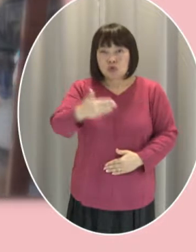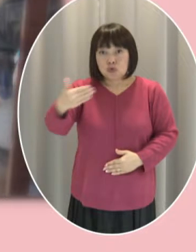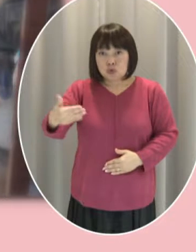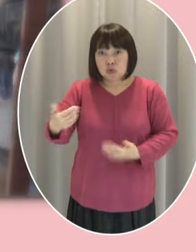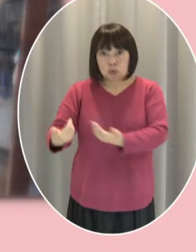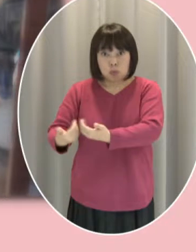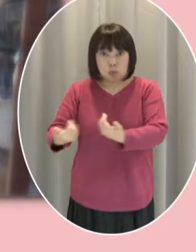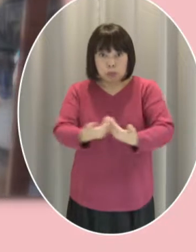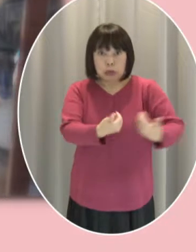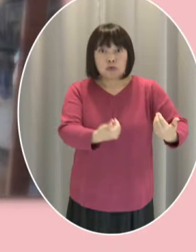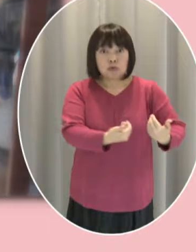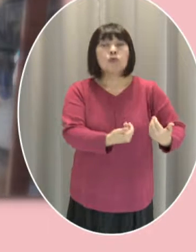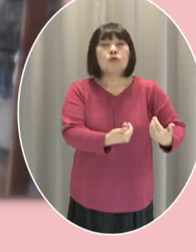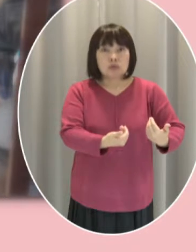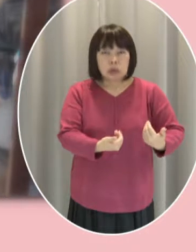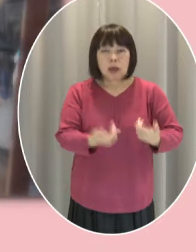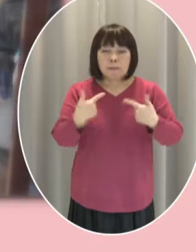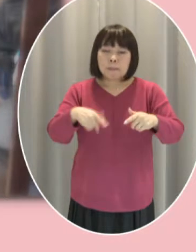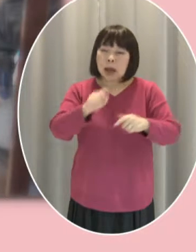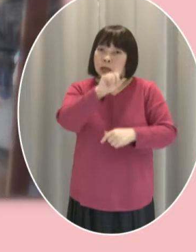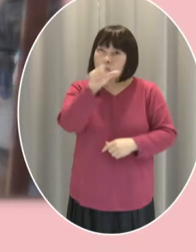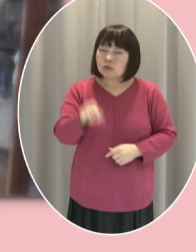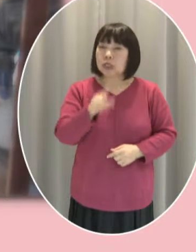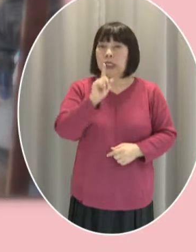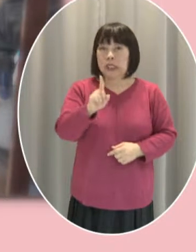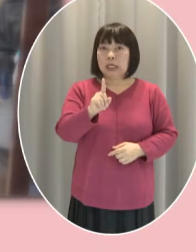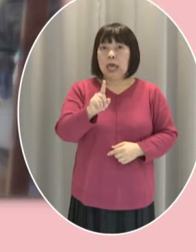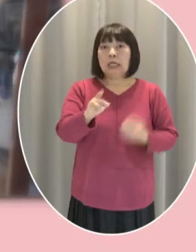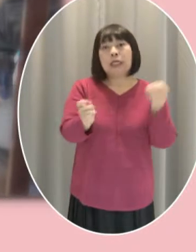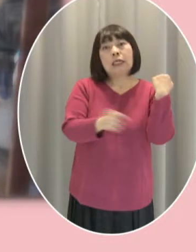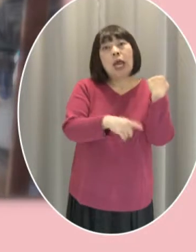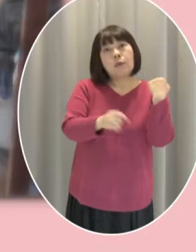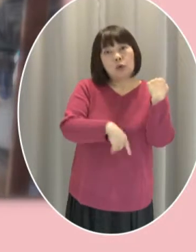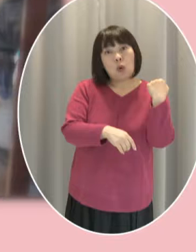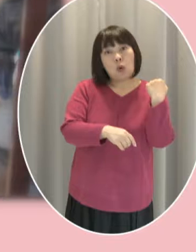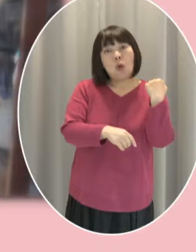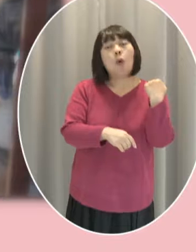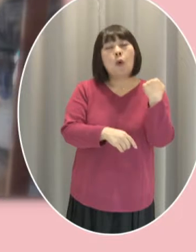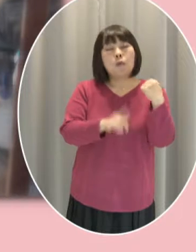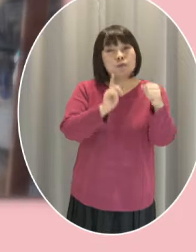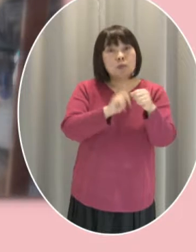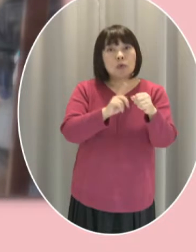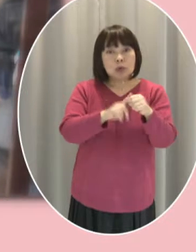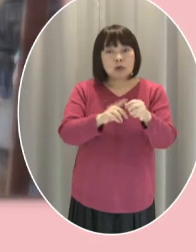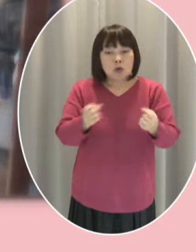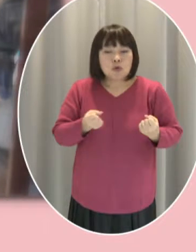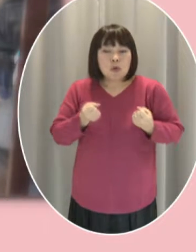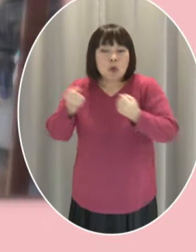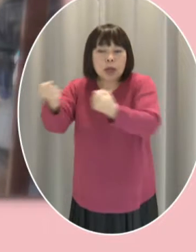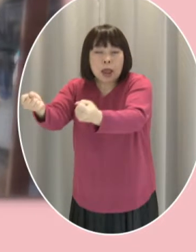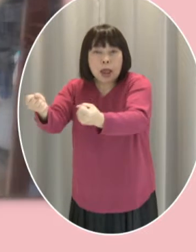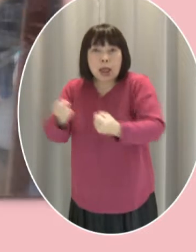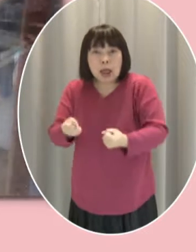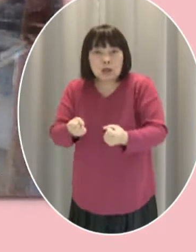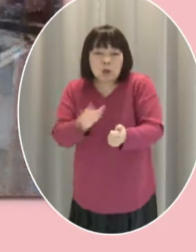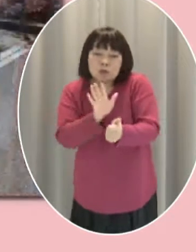回町内での買い物のための送迎と介助を行っています